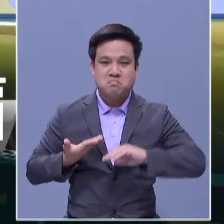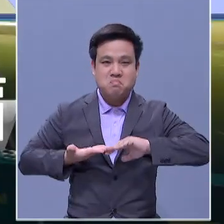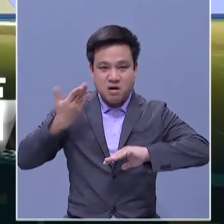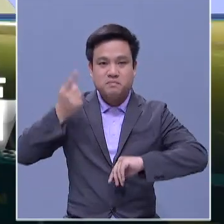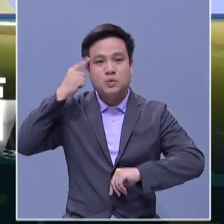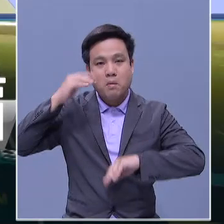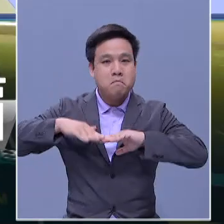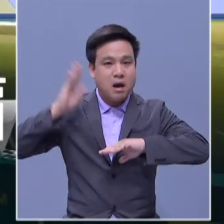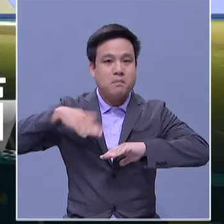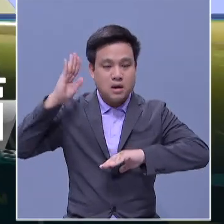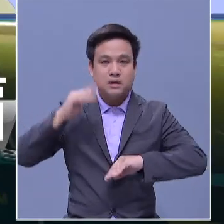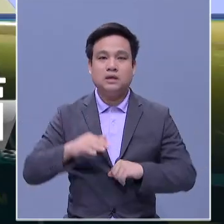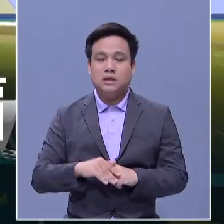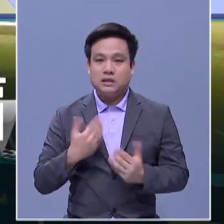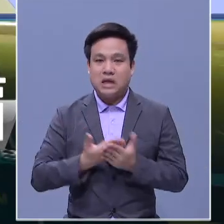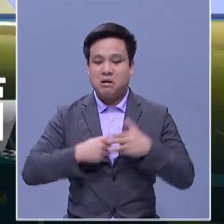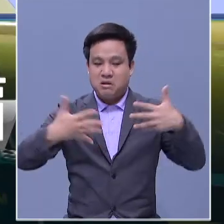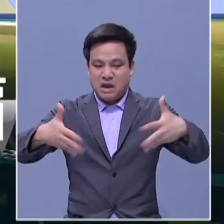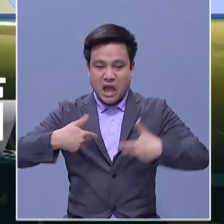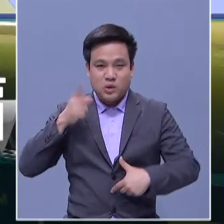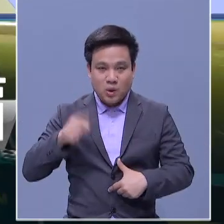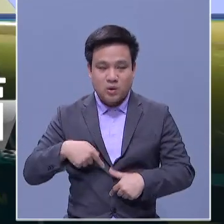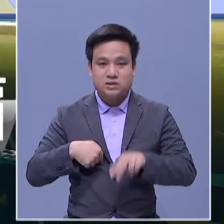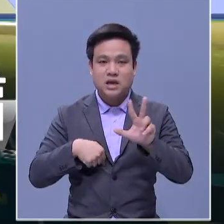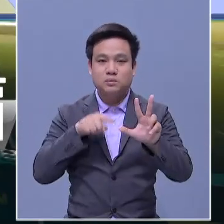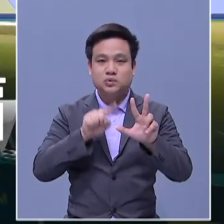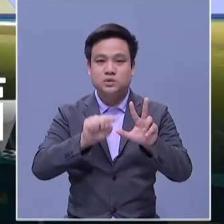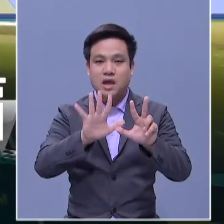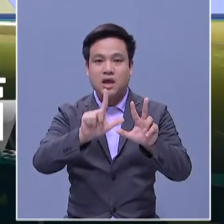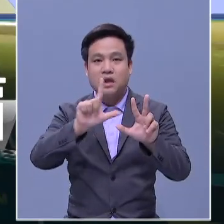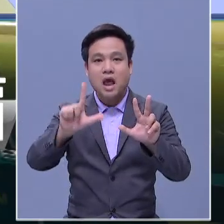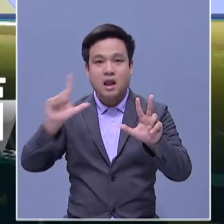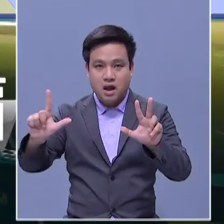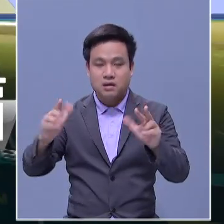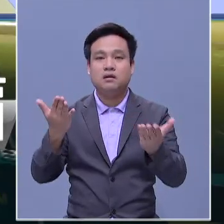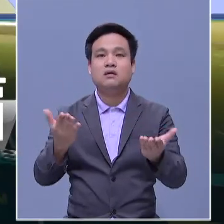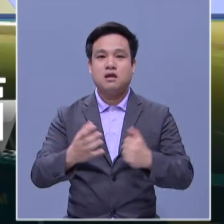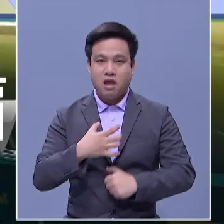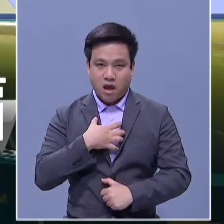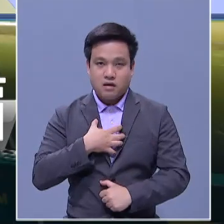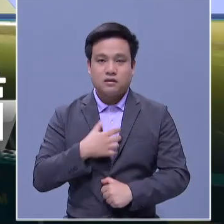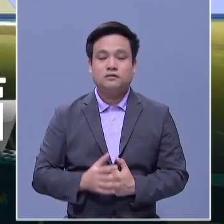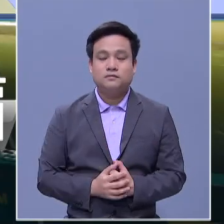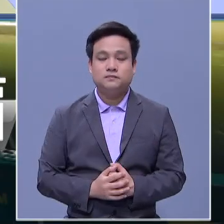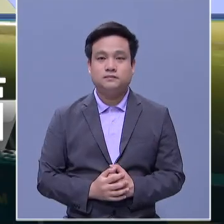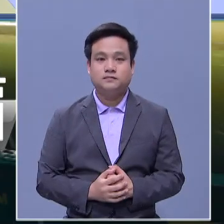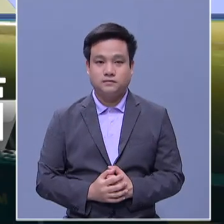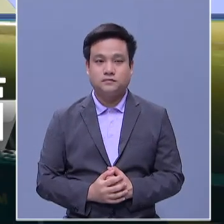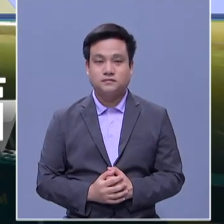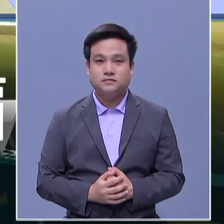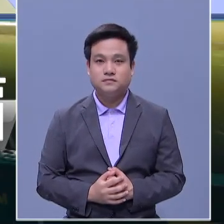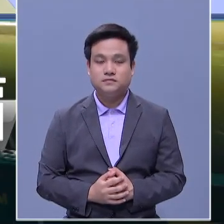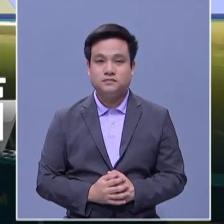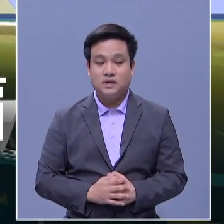ลุ 3.5 ล้านล้านบาทเลยทีเดียวค่ะการท่องเที่ยวไทยนะคะก็ยังเป็นอีกหนึ่งหนทางในการหารายได้เข้าประเทศ